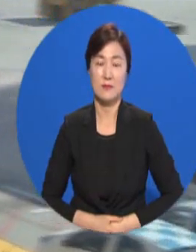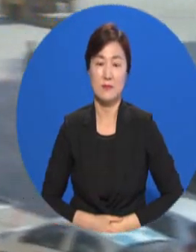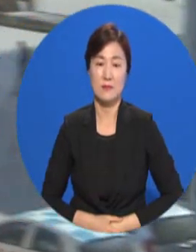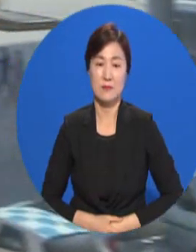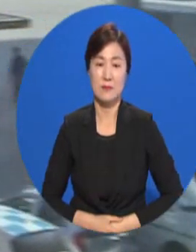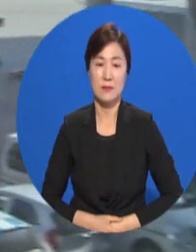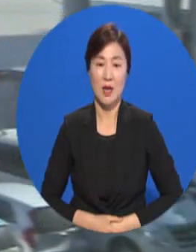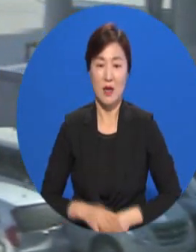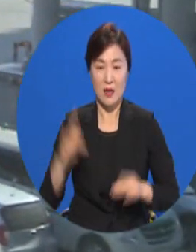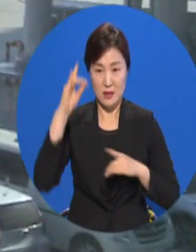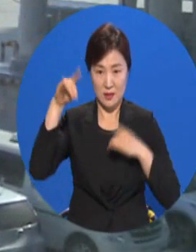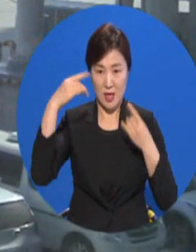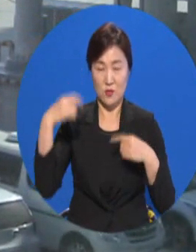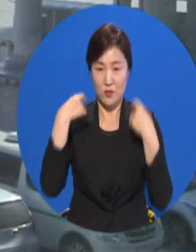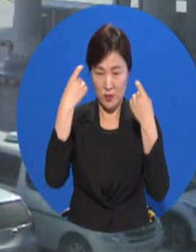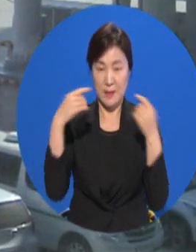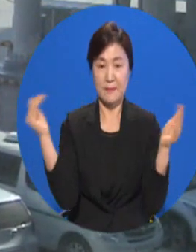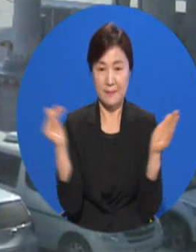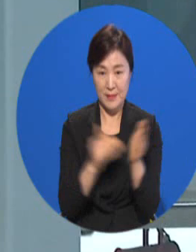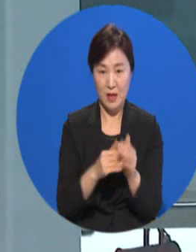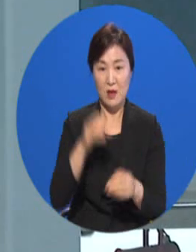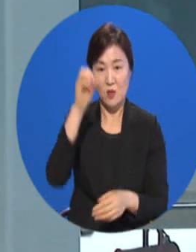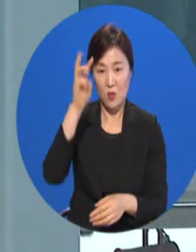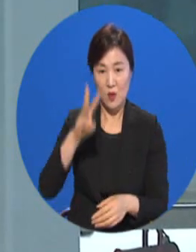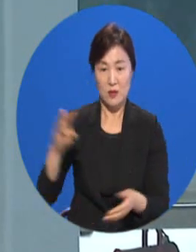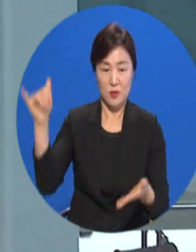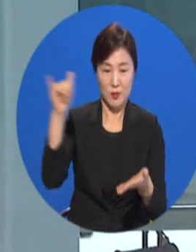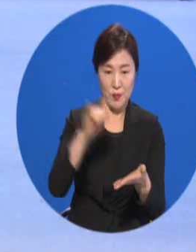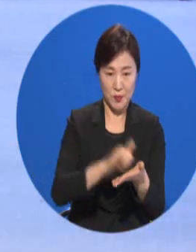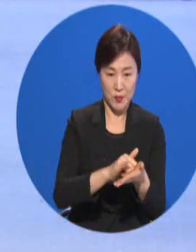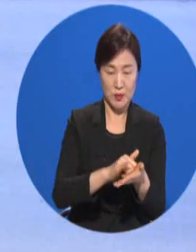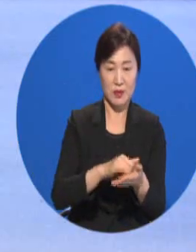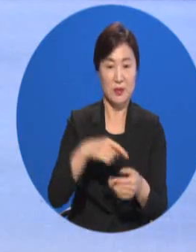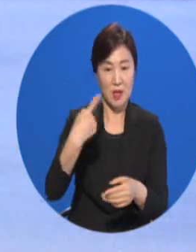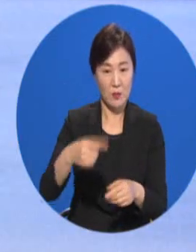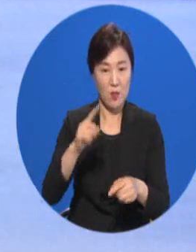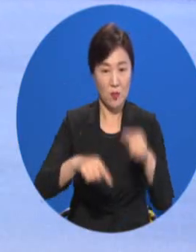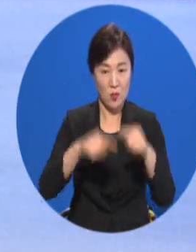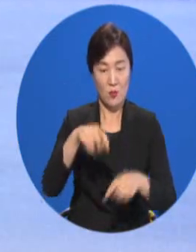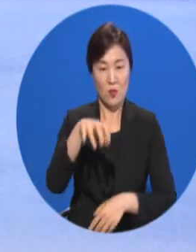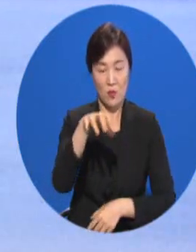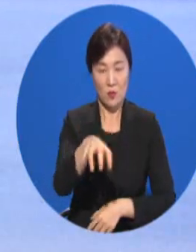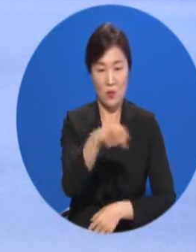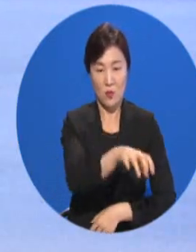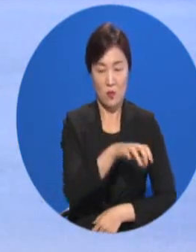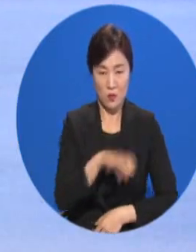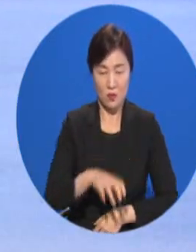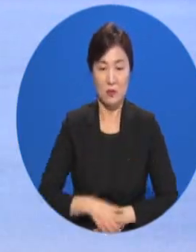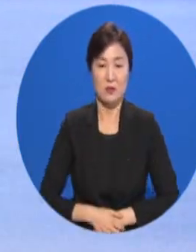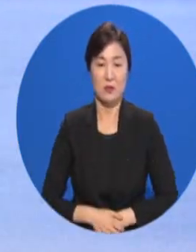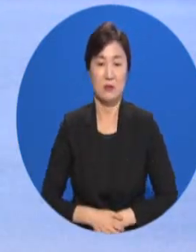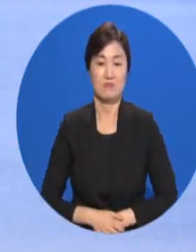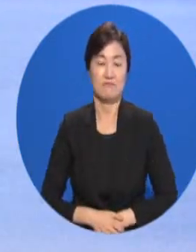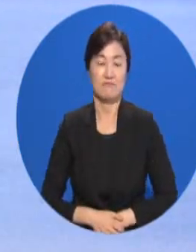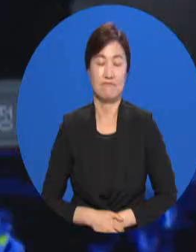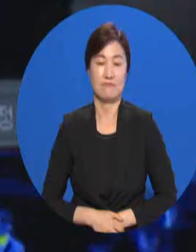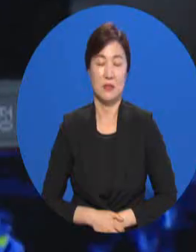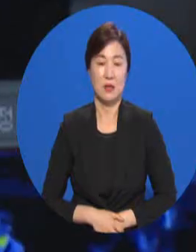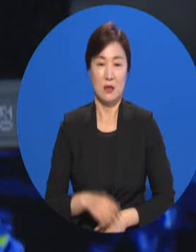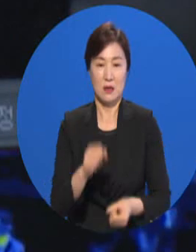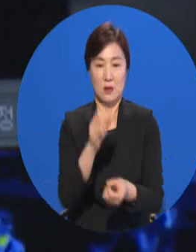태국 여행을 갔다가 광주를 거쳐 목포에 온 20대 남성. 지난 28일 코로나19 확진 판정을